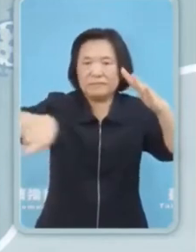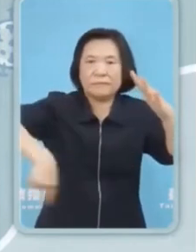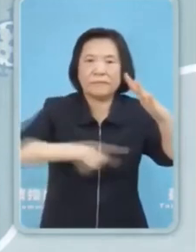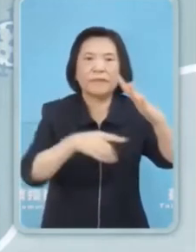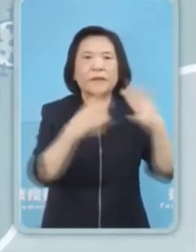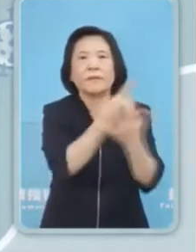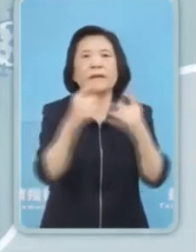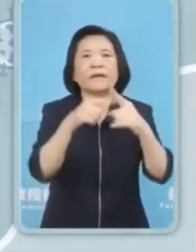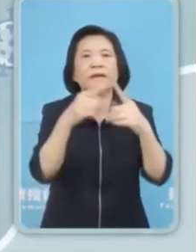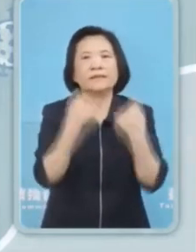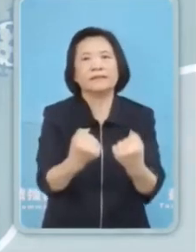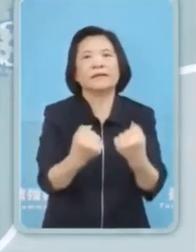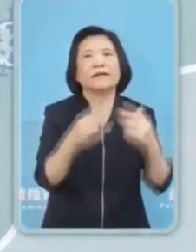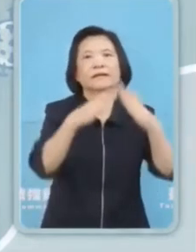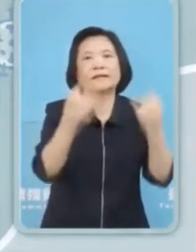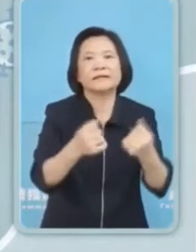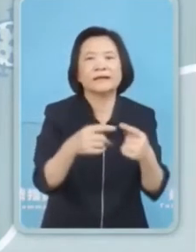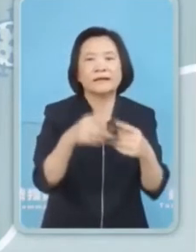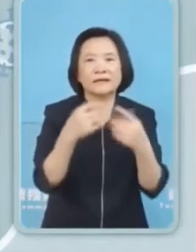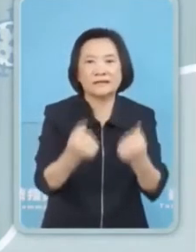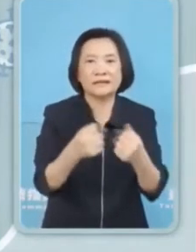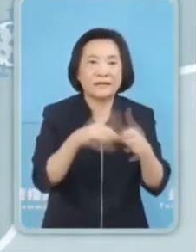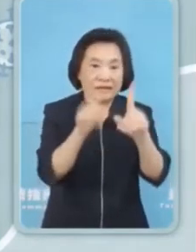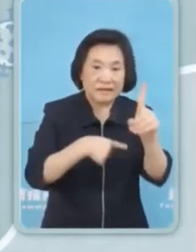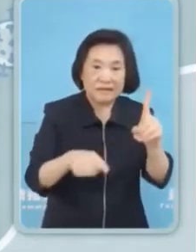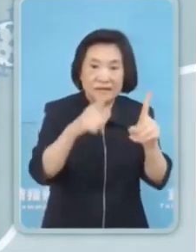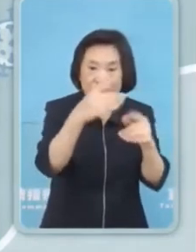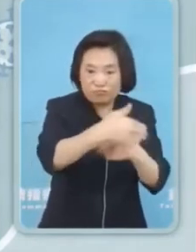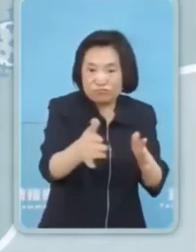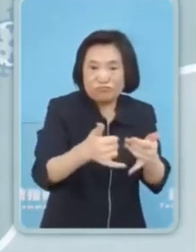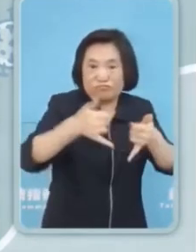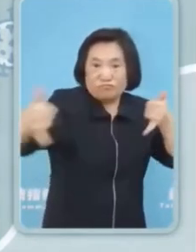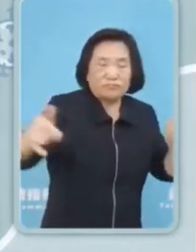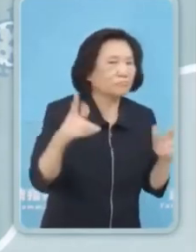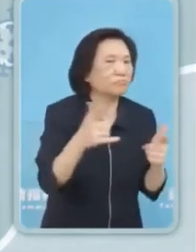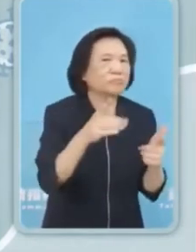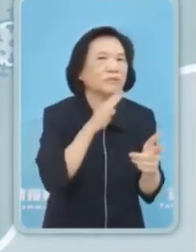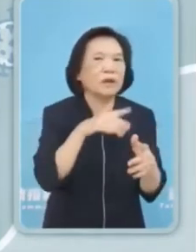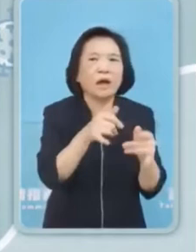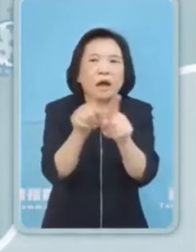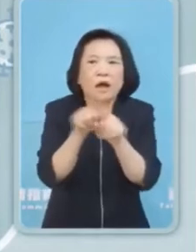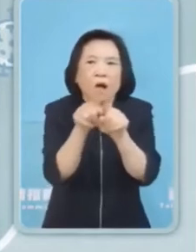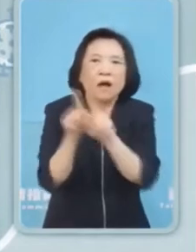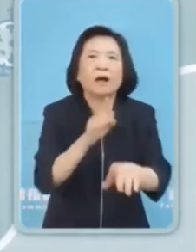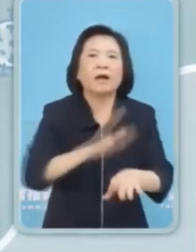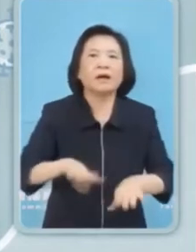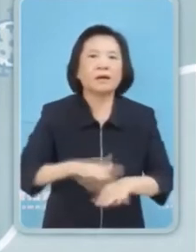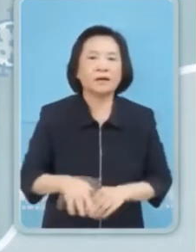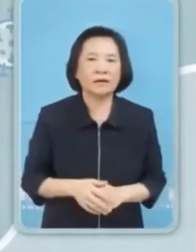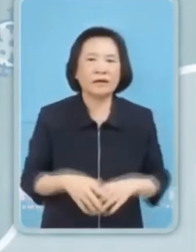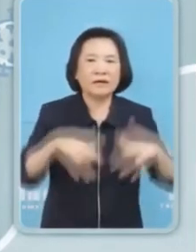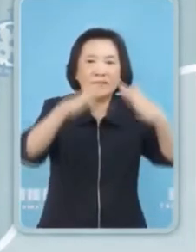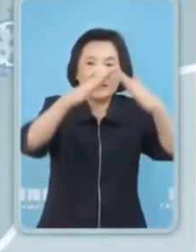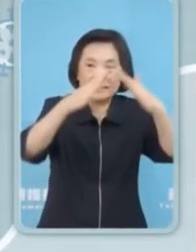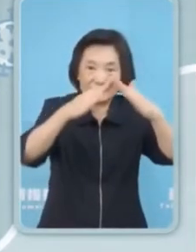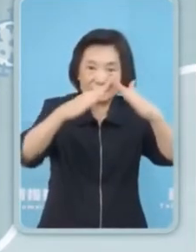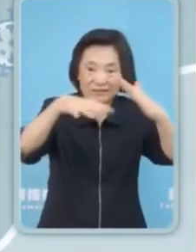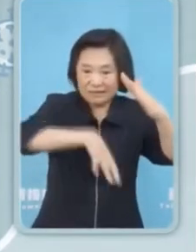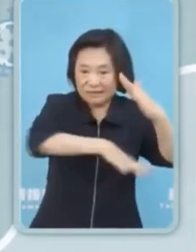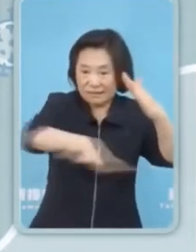门，你知道宅在家，可是又不是一人一间嘛，哦，啊，所以我们现在的家户感染。扣掉那